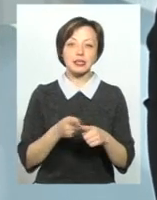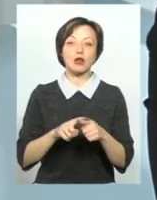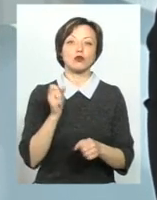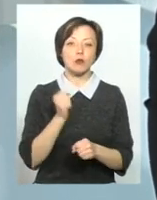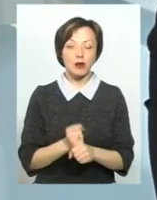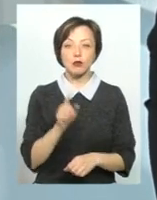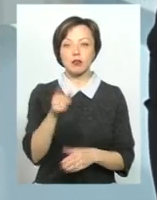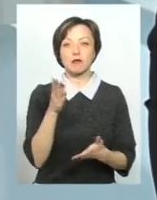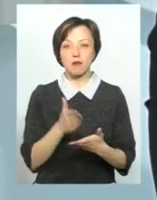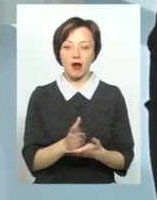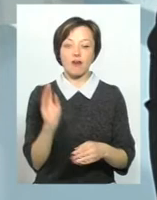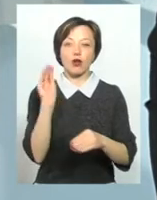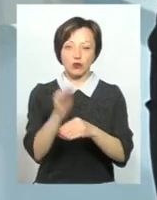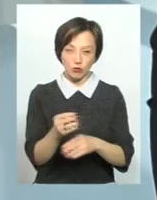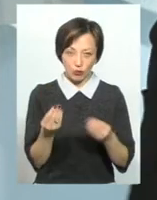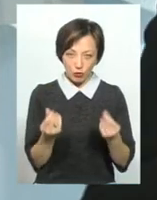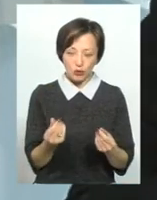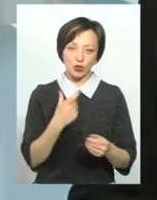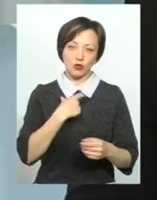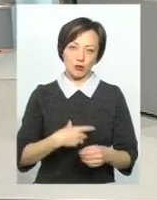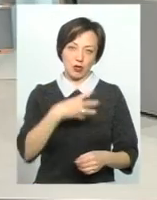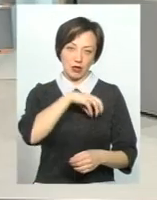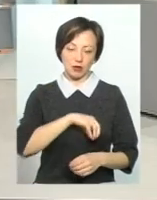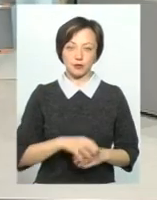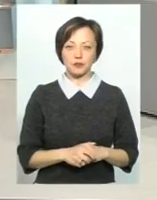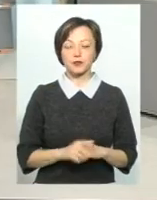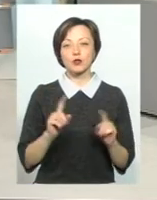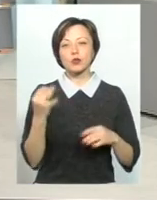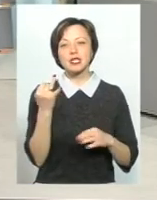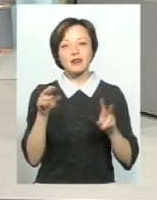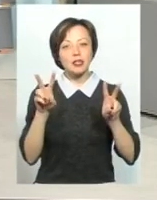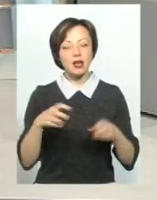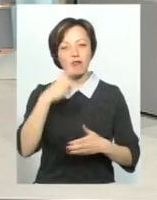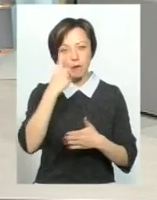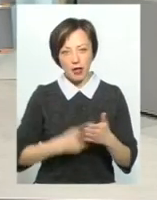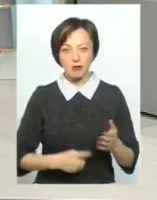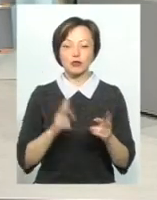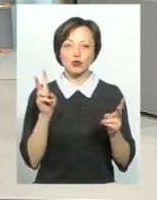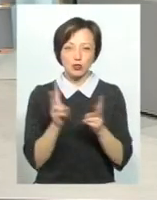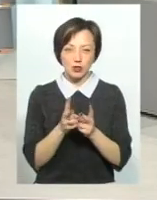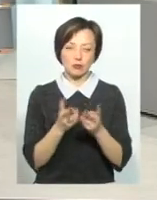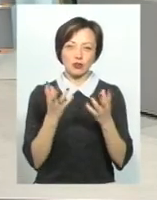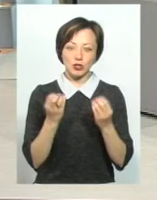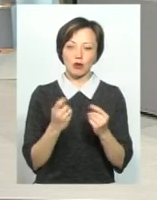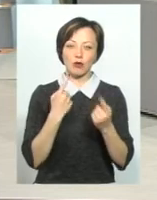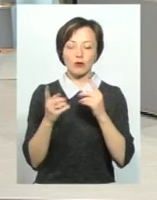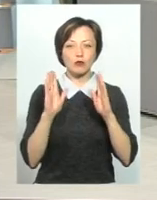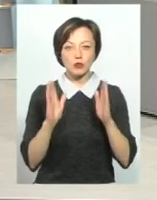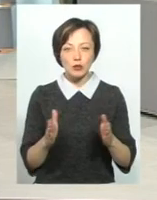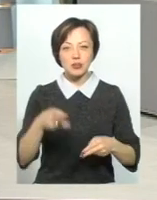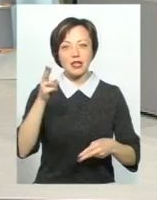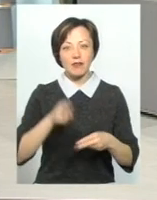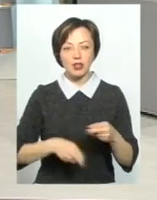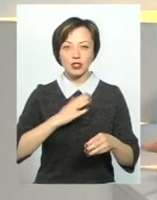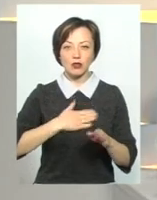зробив, щоб він мав ще квоту і мав собі зизик. Дуже цікава тема. Я впевнена, що ми не раз до неї ще повернемося і